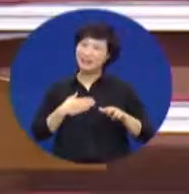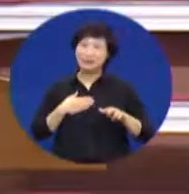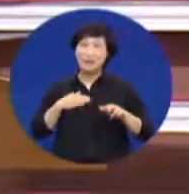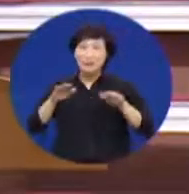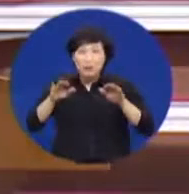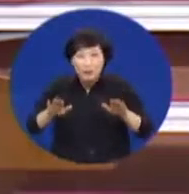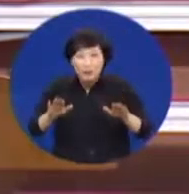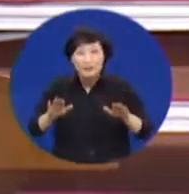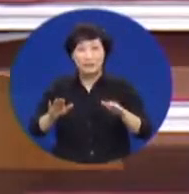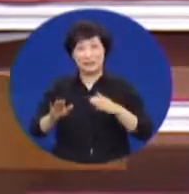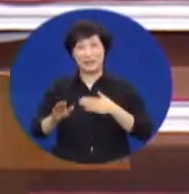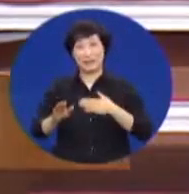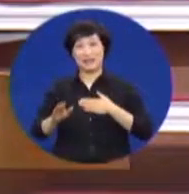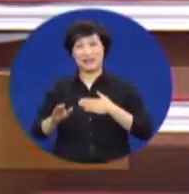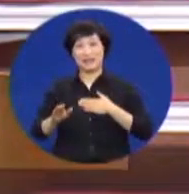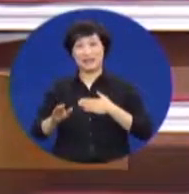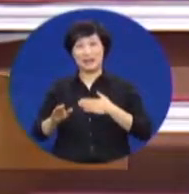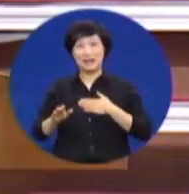오늘날